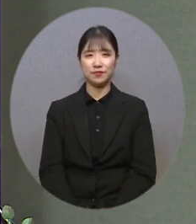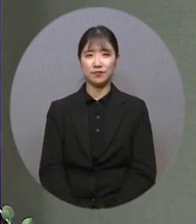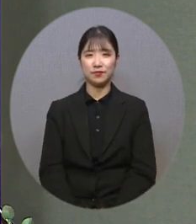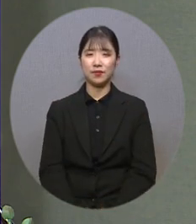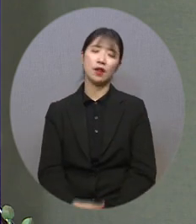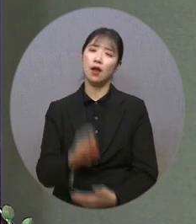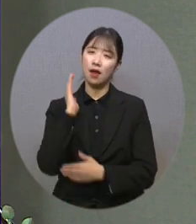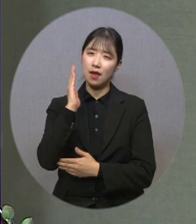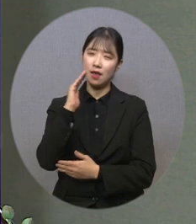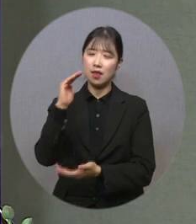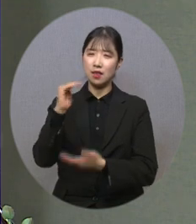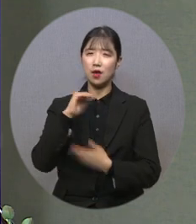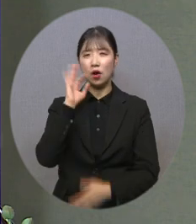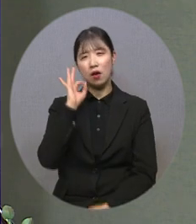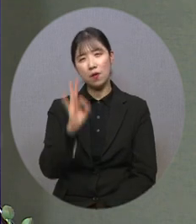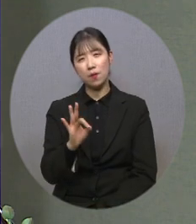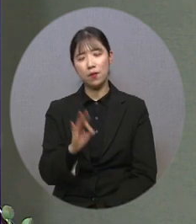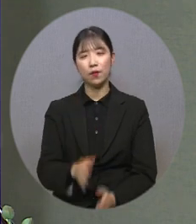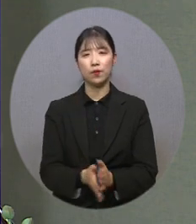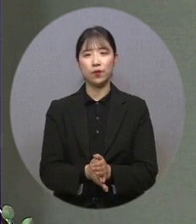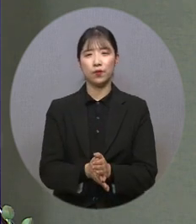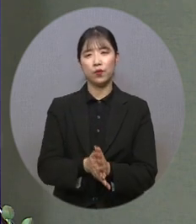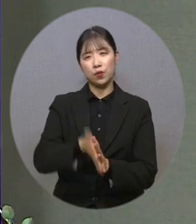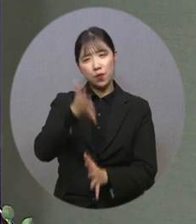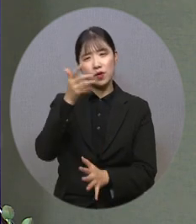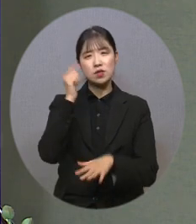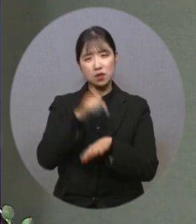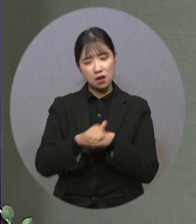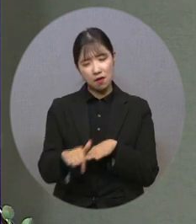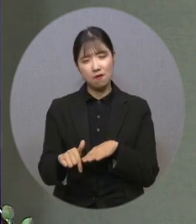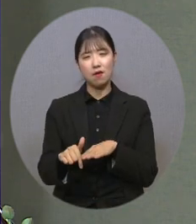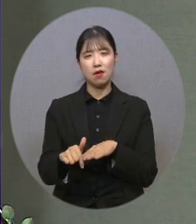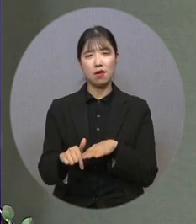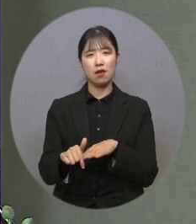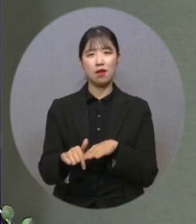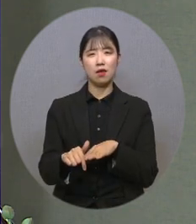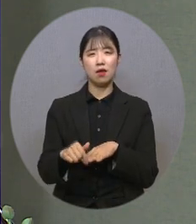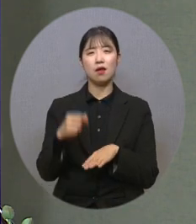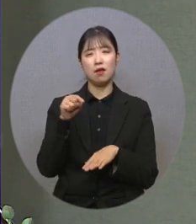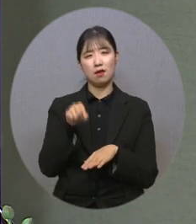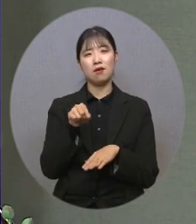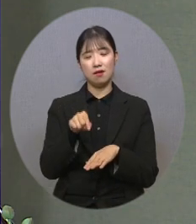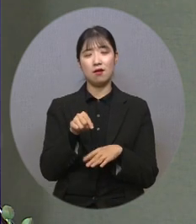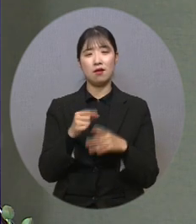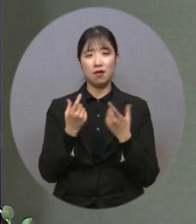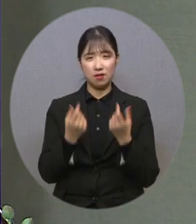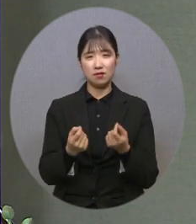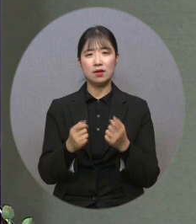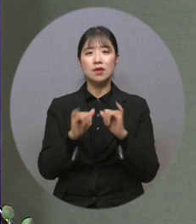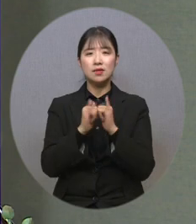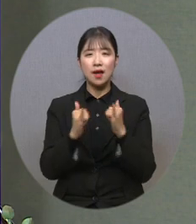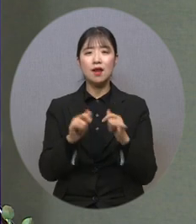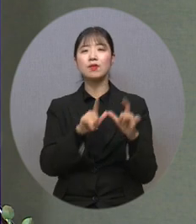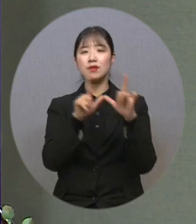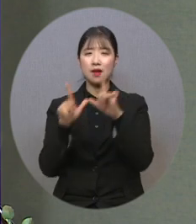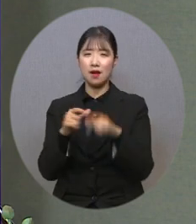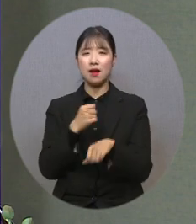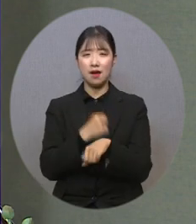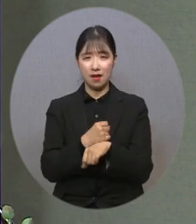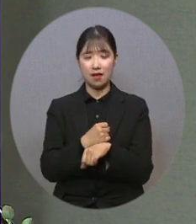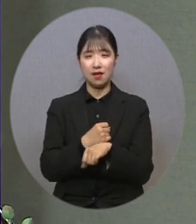가만히 얘기를 듣다 보니까 예, 도시계획이라든가 이런 참 그야말로 사람이